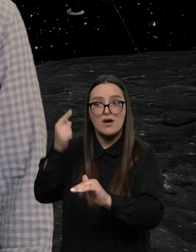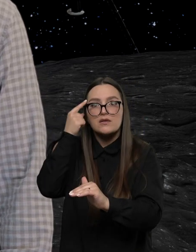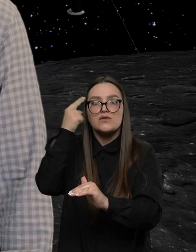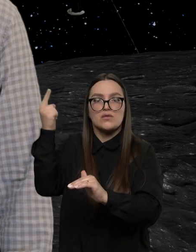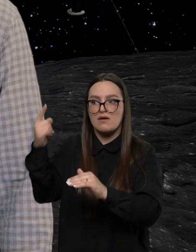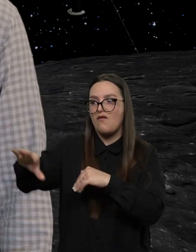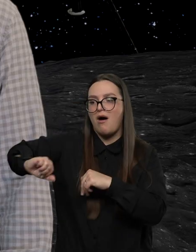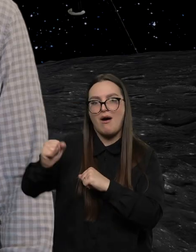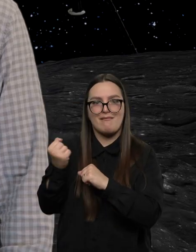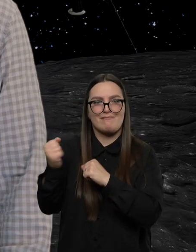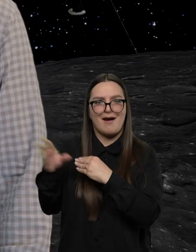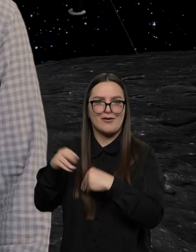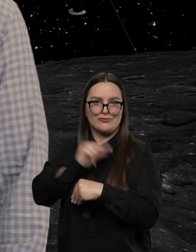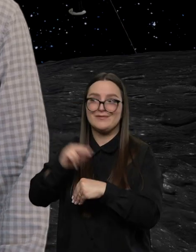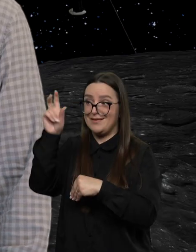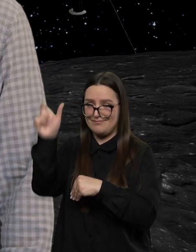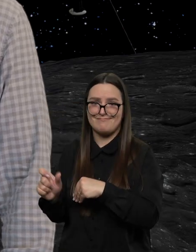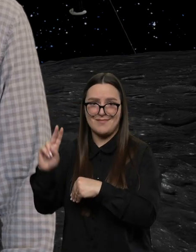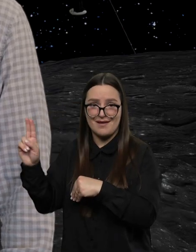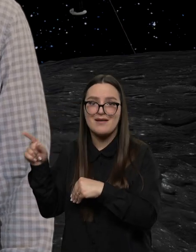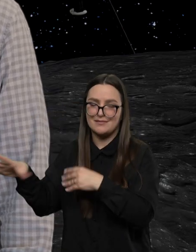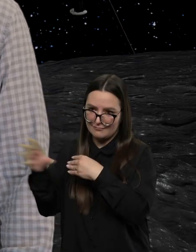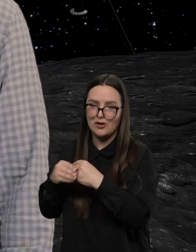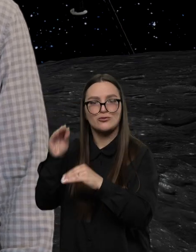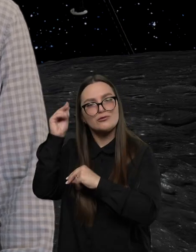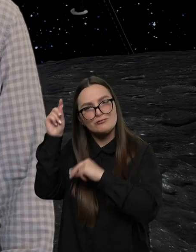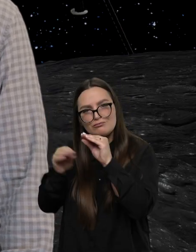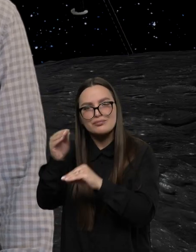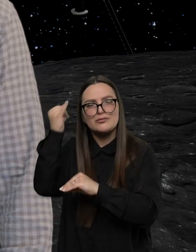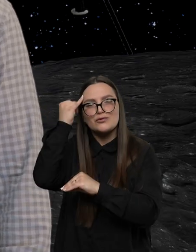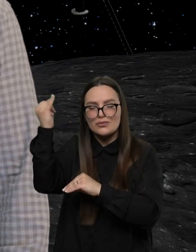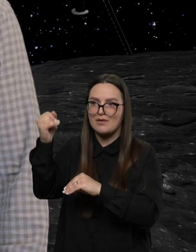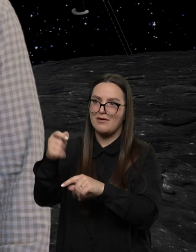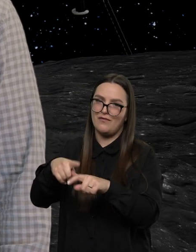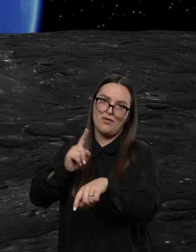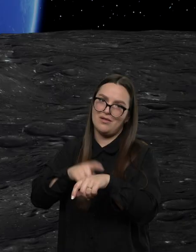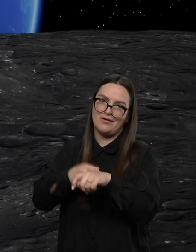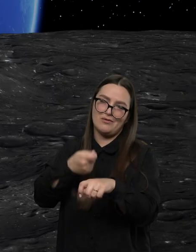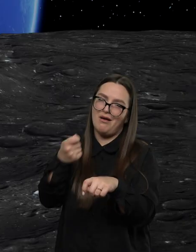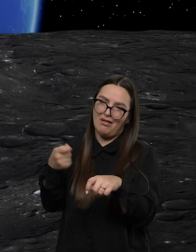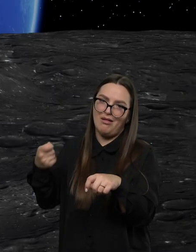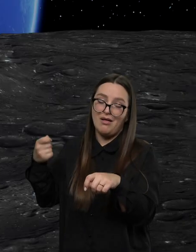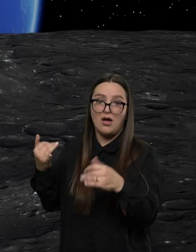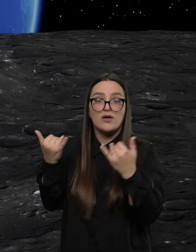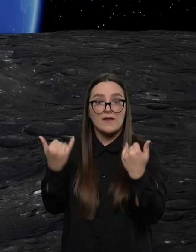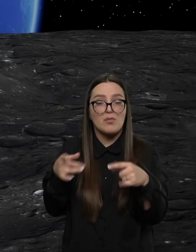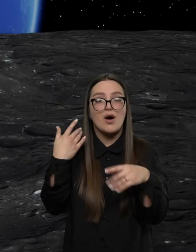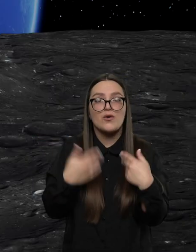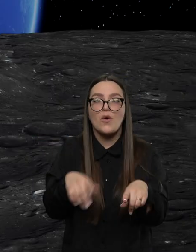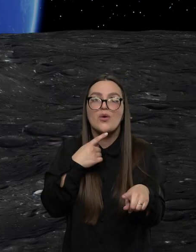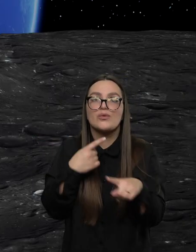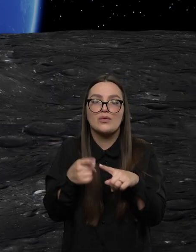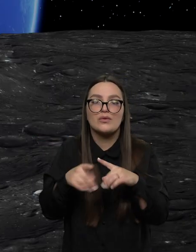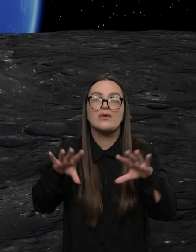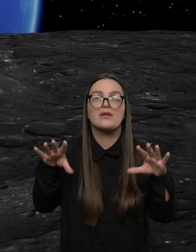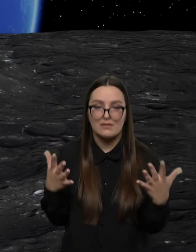sugalvojau su kolegu. Bet paskui reikėjo išvystyti tą technologiją, tas ilgai užtruko. Bet dabar priėjom prie to taško,